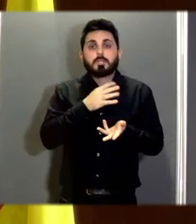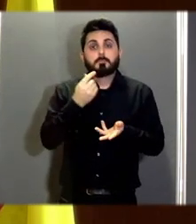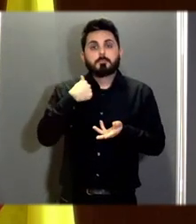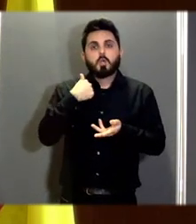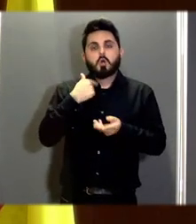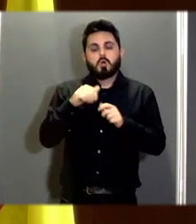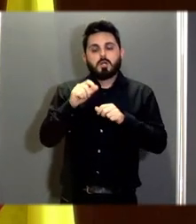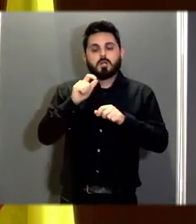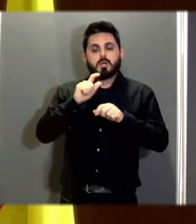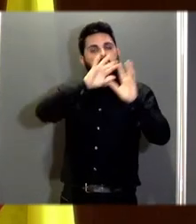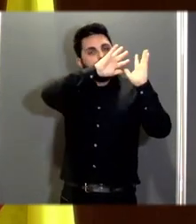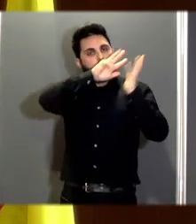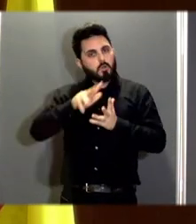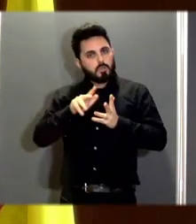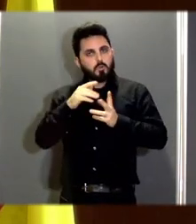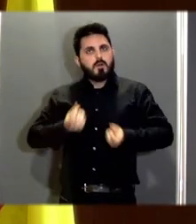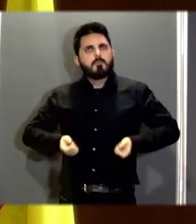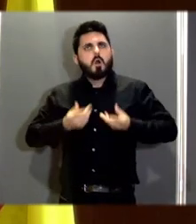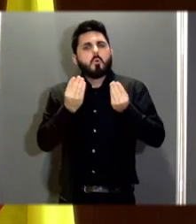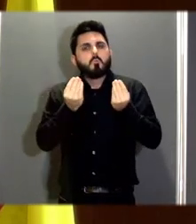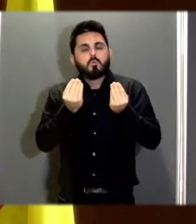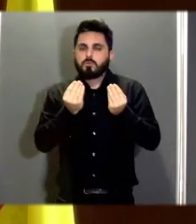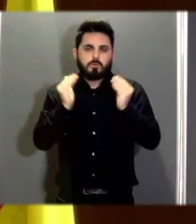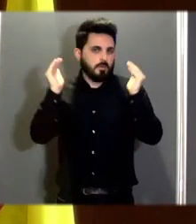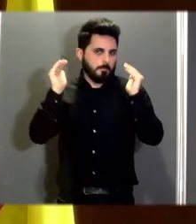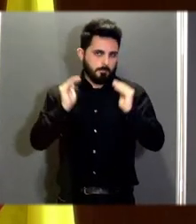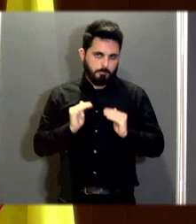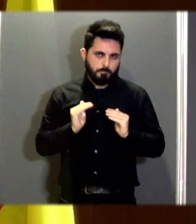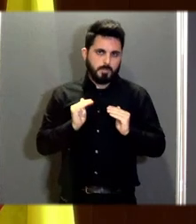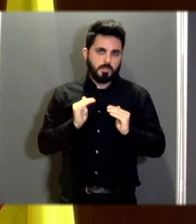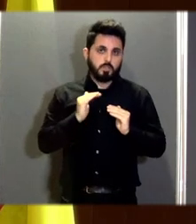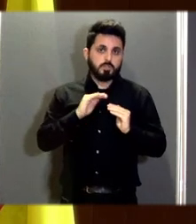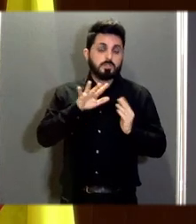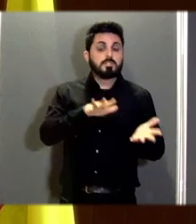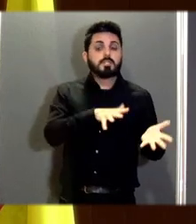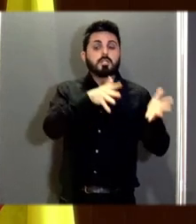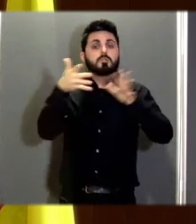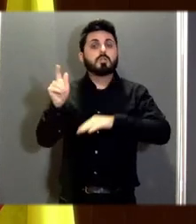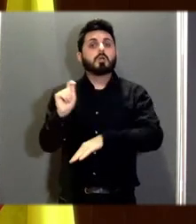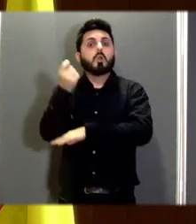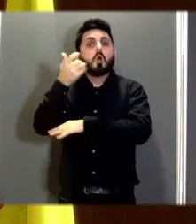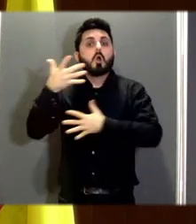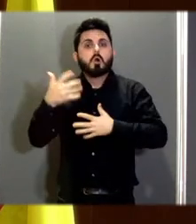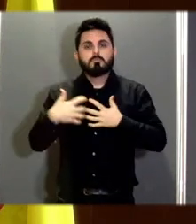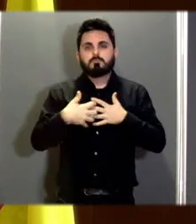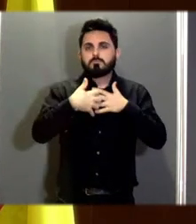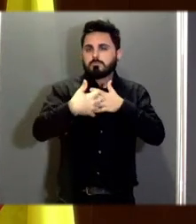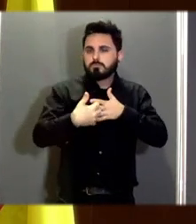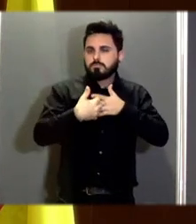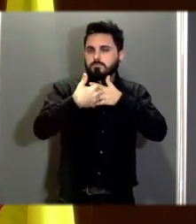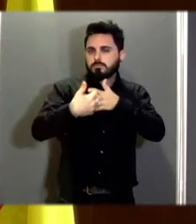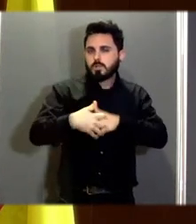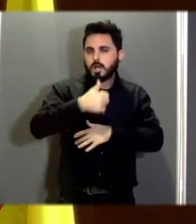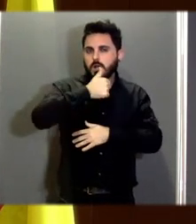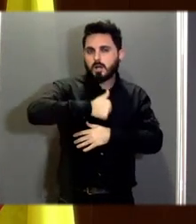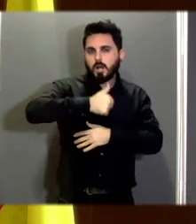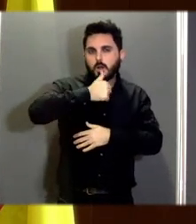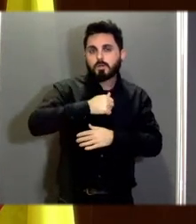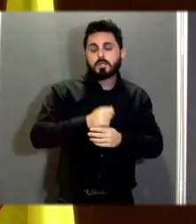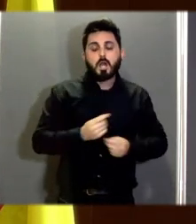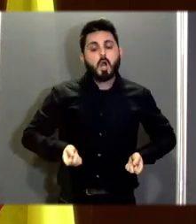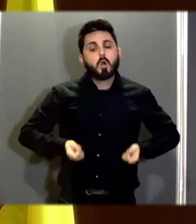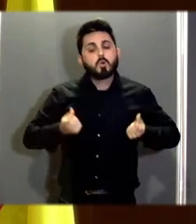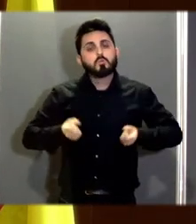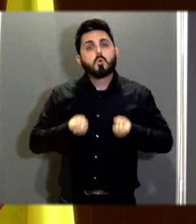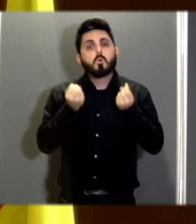pot pensar i que la negociació cap a un nou estat s'aconsegueix aguantant el pols. Hi ha incertesa sobre els costos, però aquests dependran